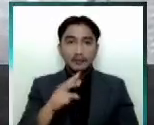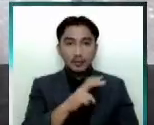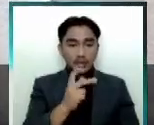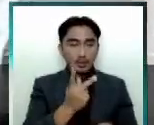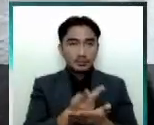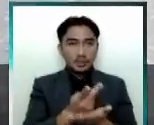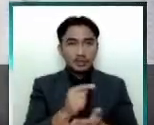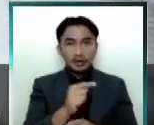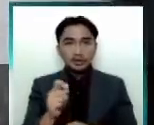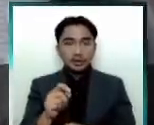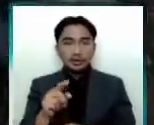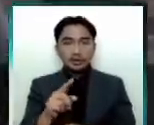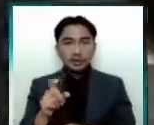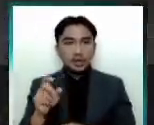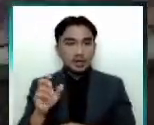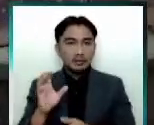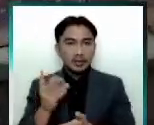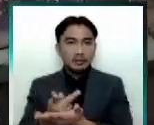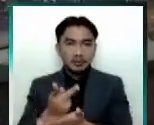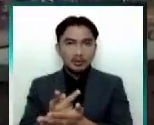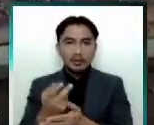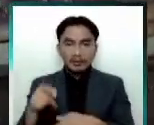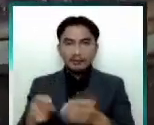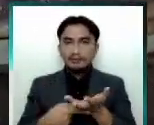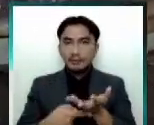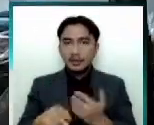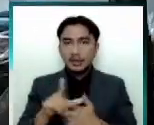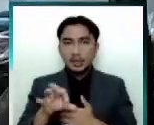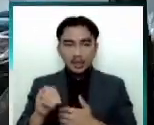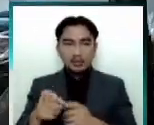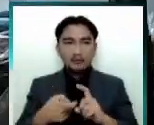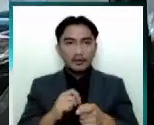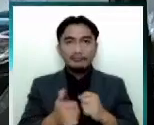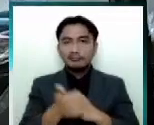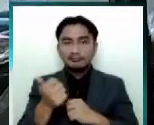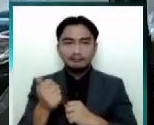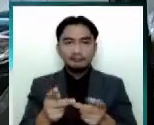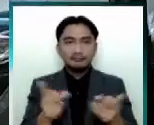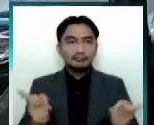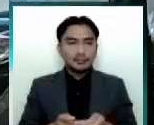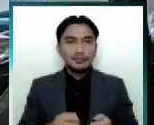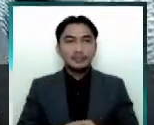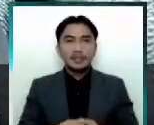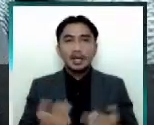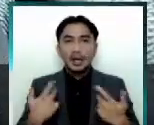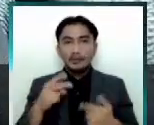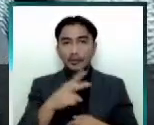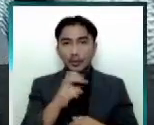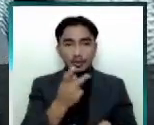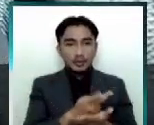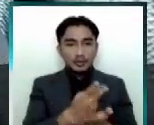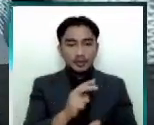per kilo ang bangus na galing Dagupan City. Sa Paco Public Market naman sa Maynila, nasa 200 pesos hanggang 240